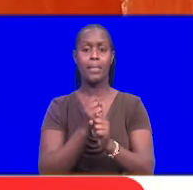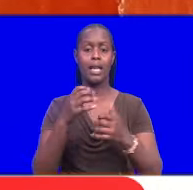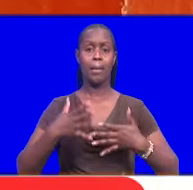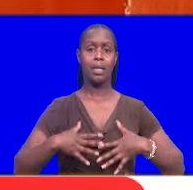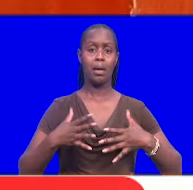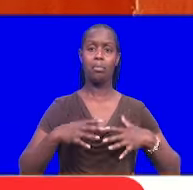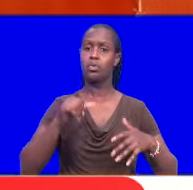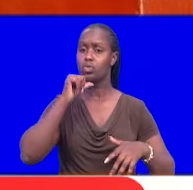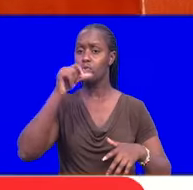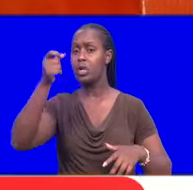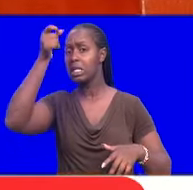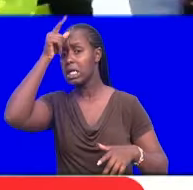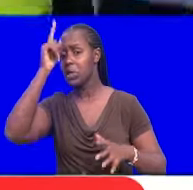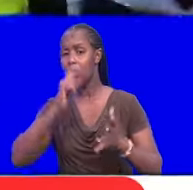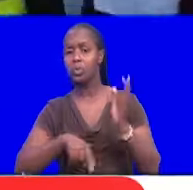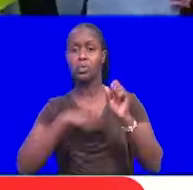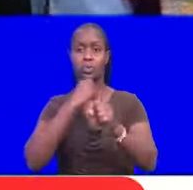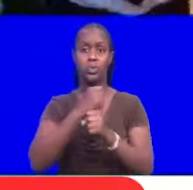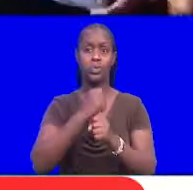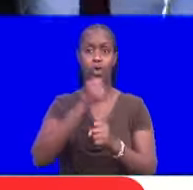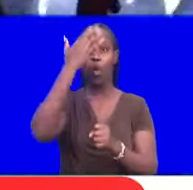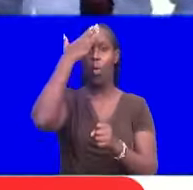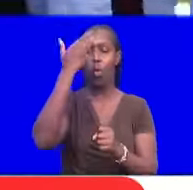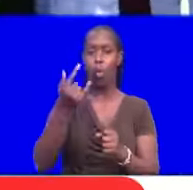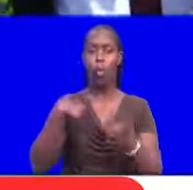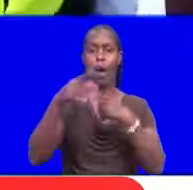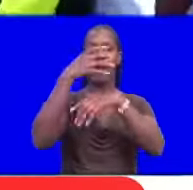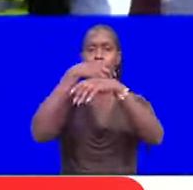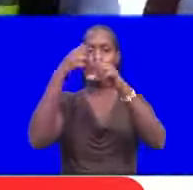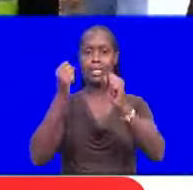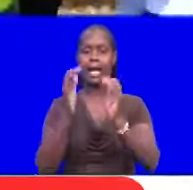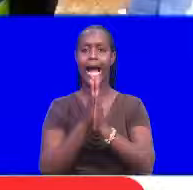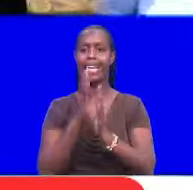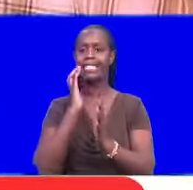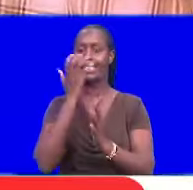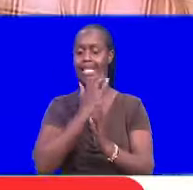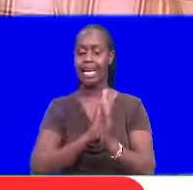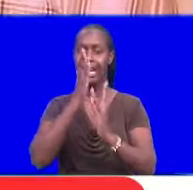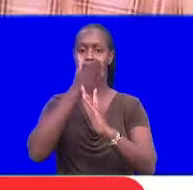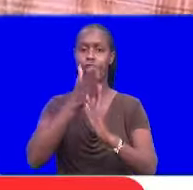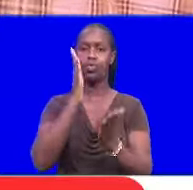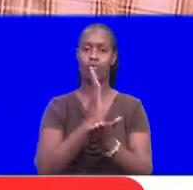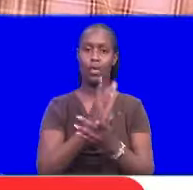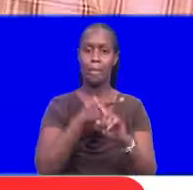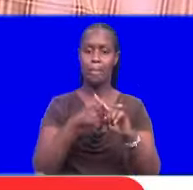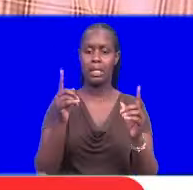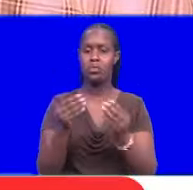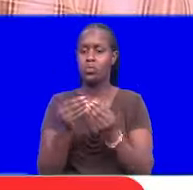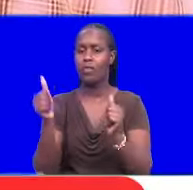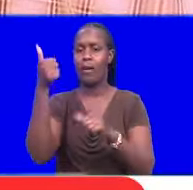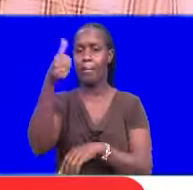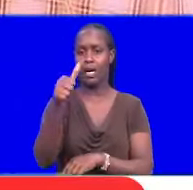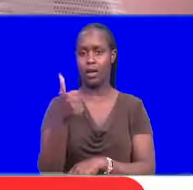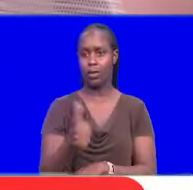panda, kwani licha mzozo huo kuingiliwa kati na rais na naibu wake, kitendawili kibado akijateguliwa. Wakilishi